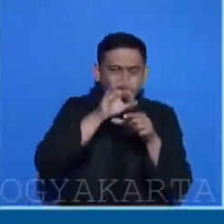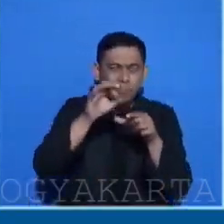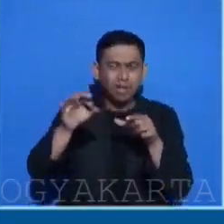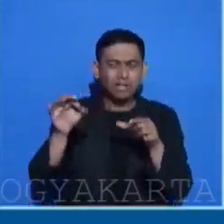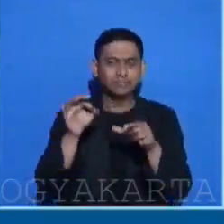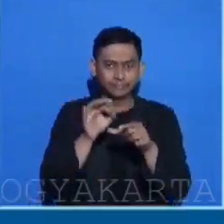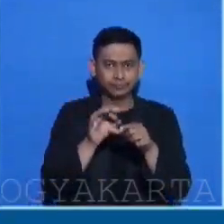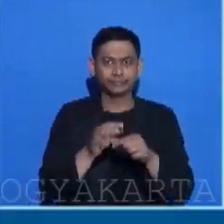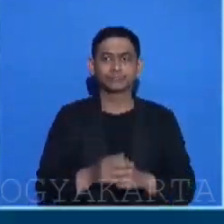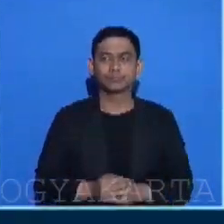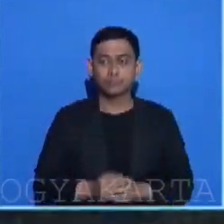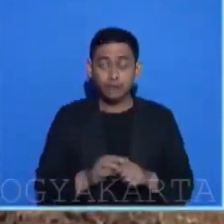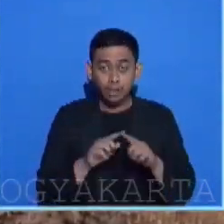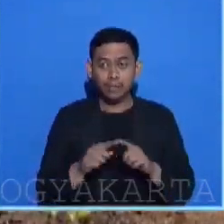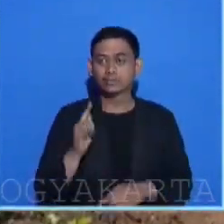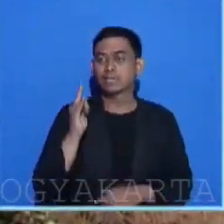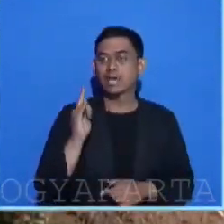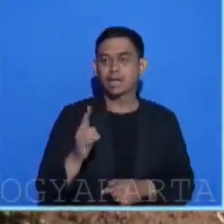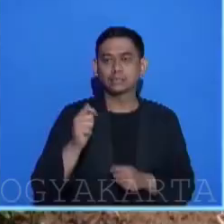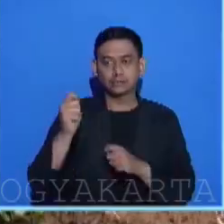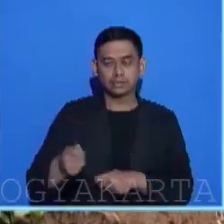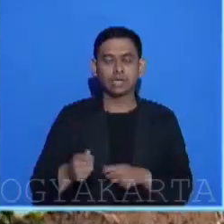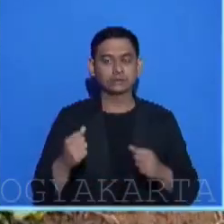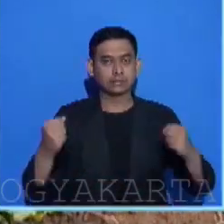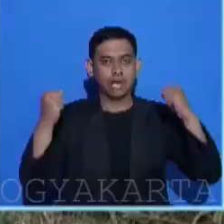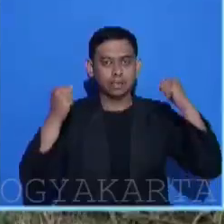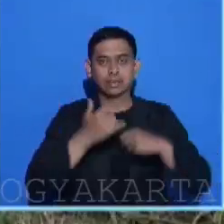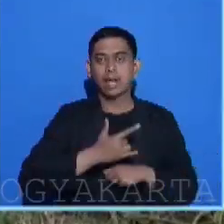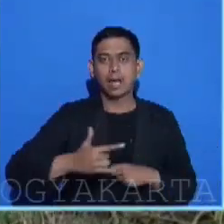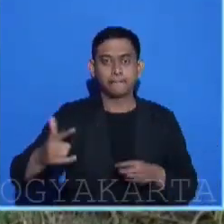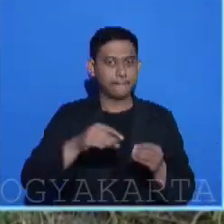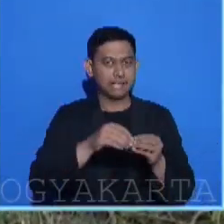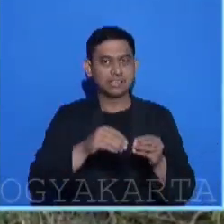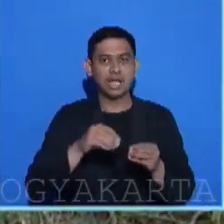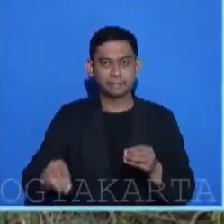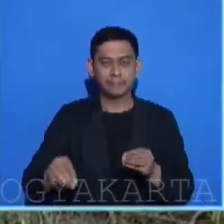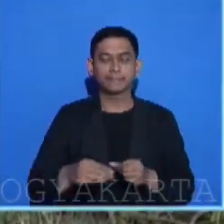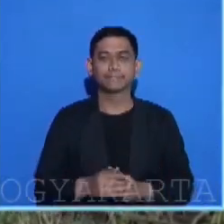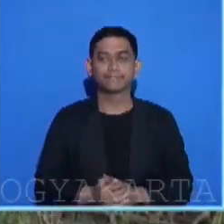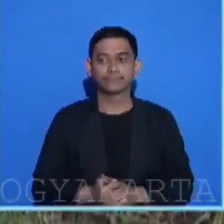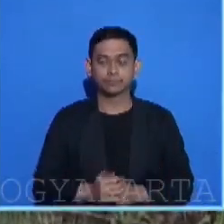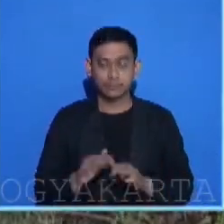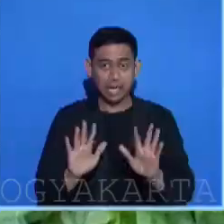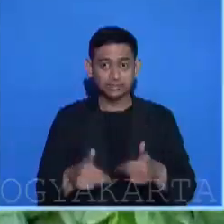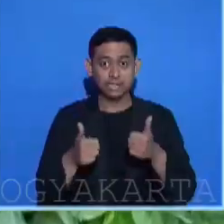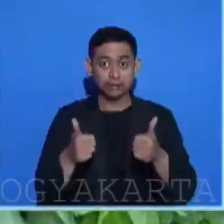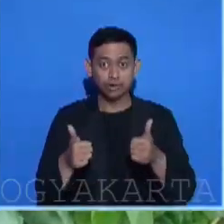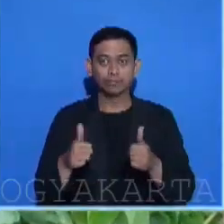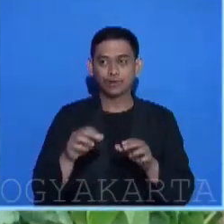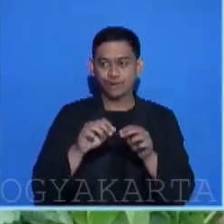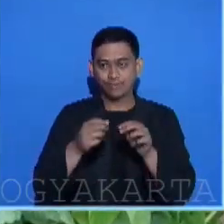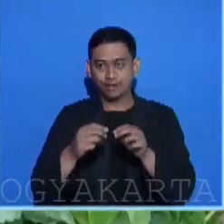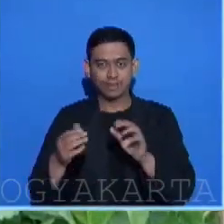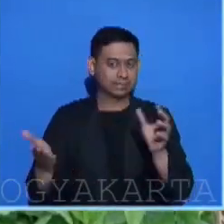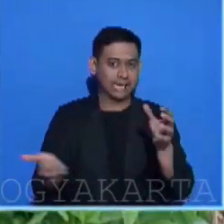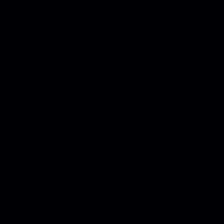damel ciuting Manah supatun kangge nindakaken buida taneman bayem Menik hasiling buid bayem Menik lajeng dipun pendet